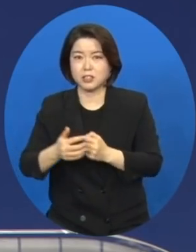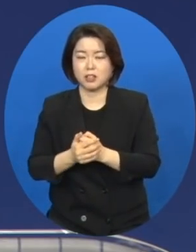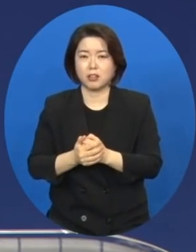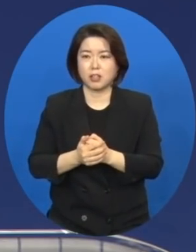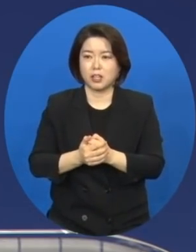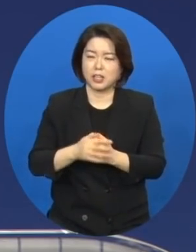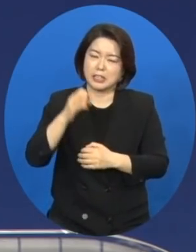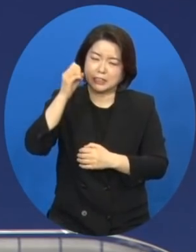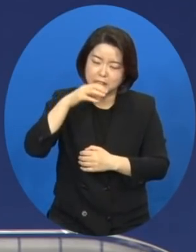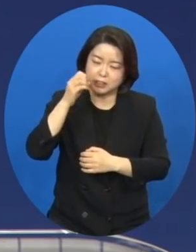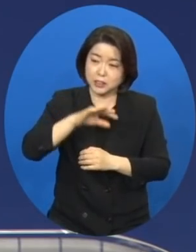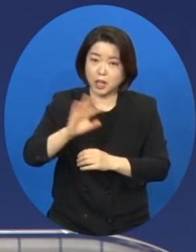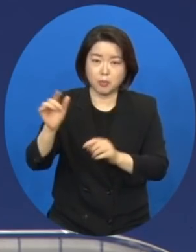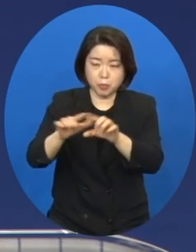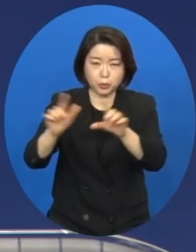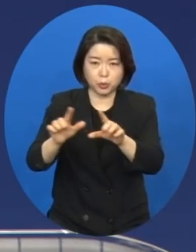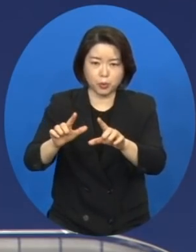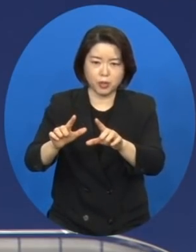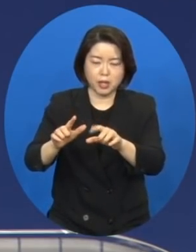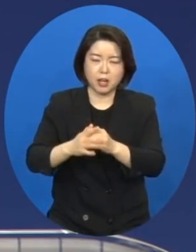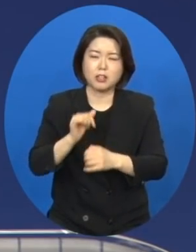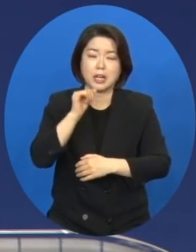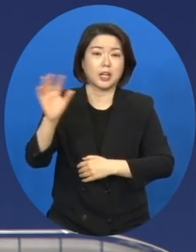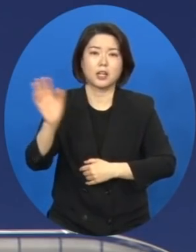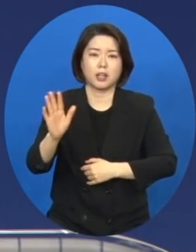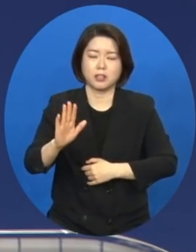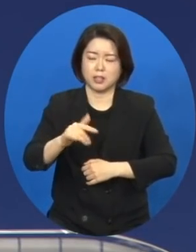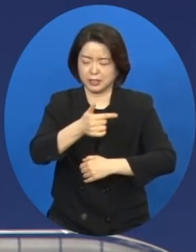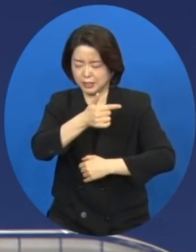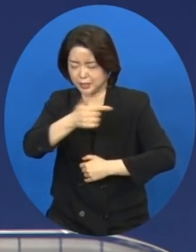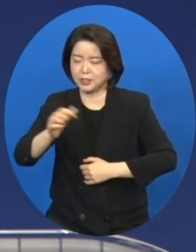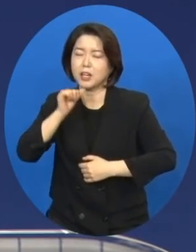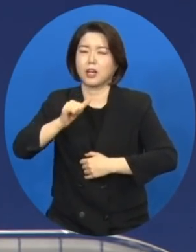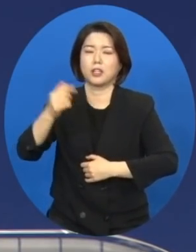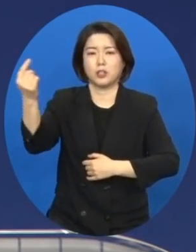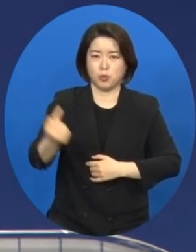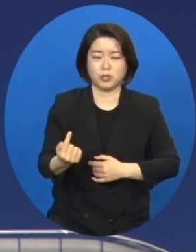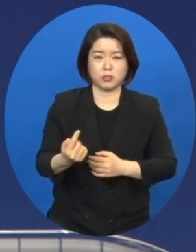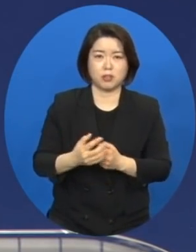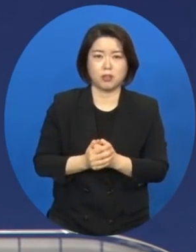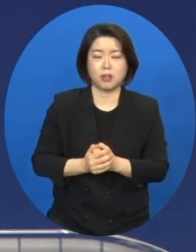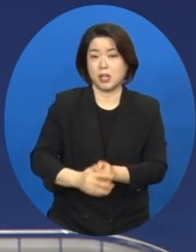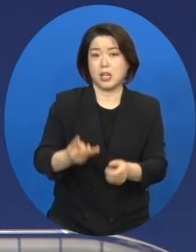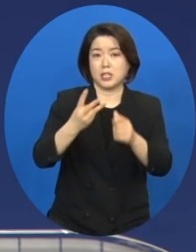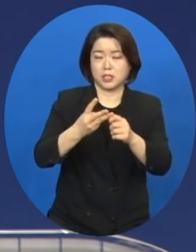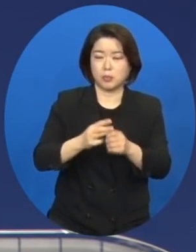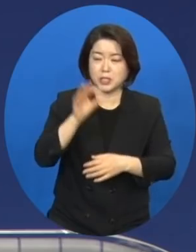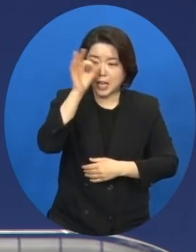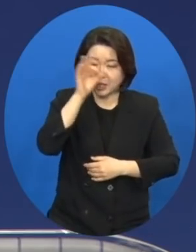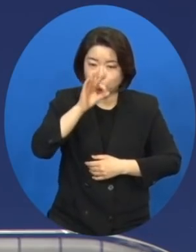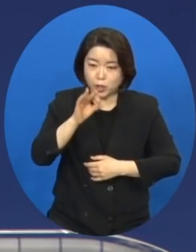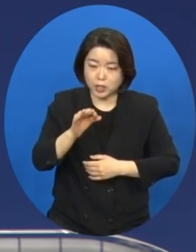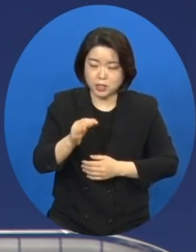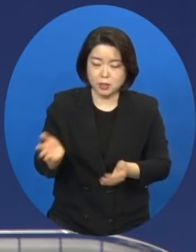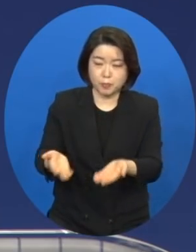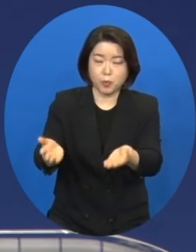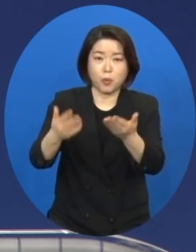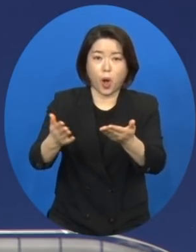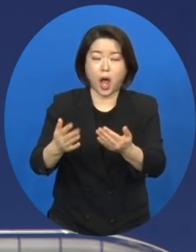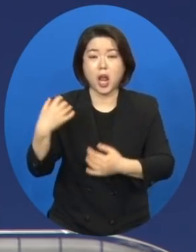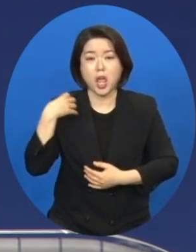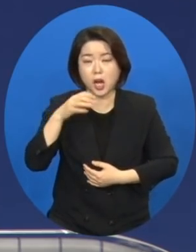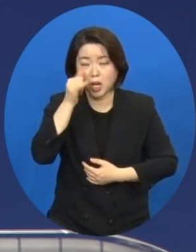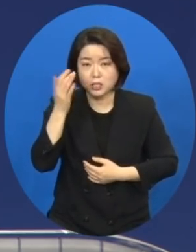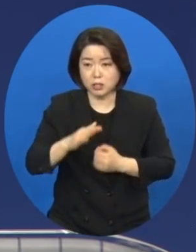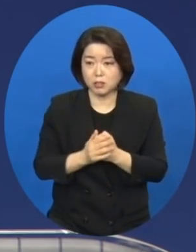흉년도 아닙니다, 큰 흉년이 들었습니다. 그게 두 번째. 세 번째, 돼지치는 역할을 했는데 너무